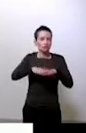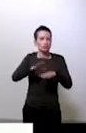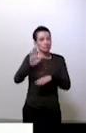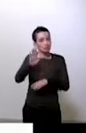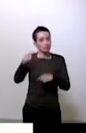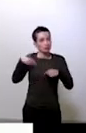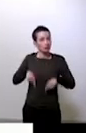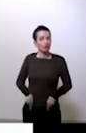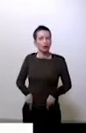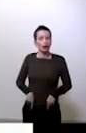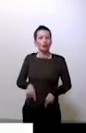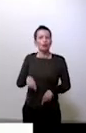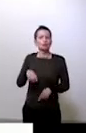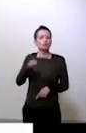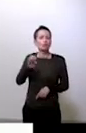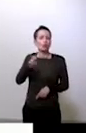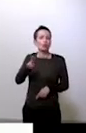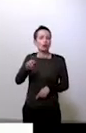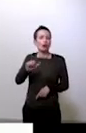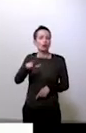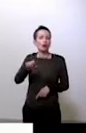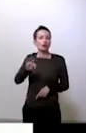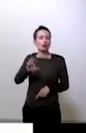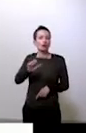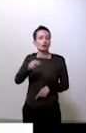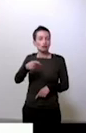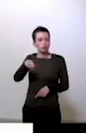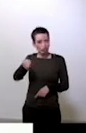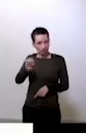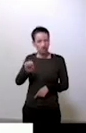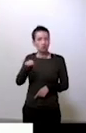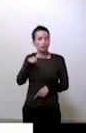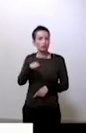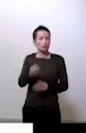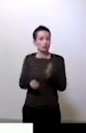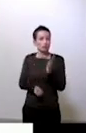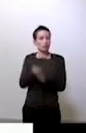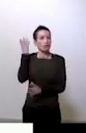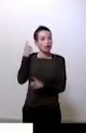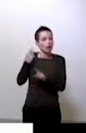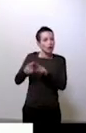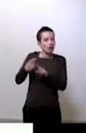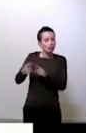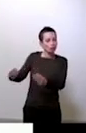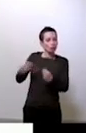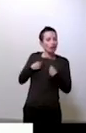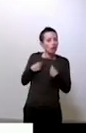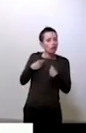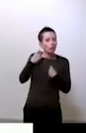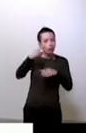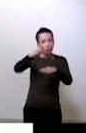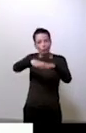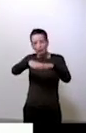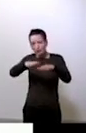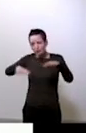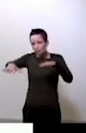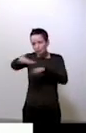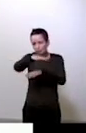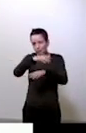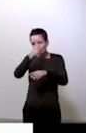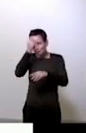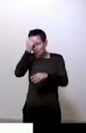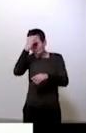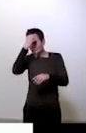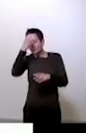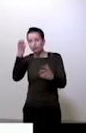avec Euratlantique, et qui nous apporte un nouvel élément dans la configuration de l'urbanisme bordelais. C'est-à-dire